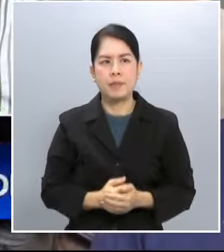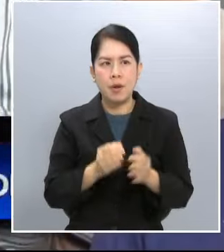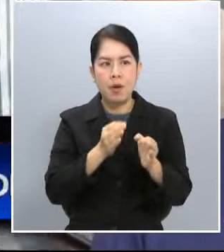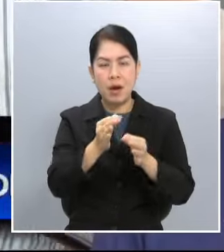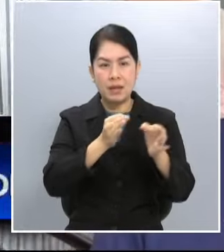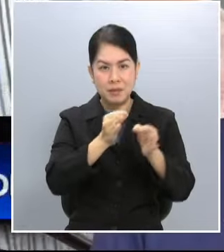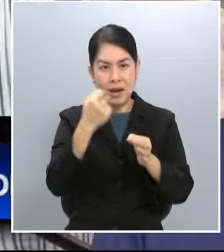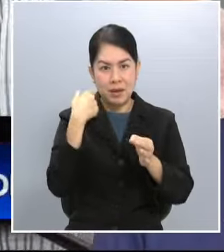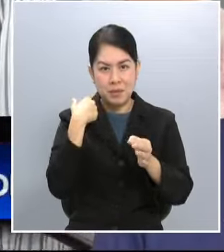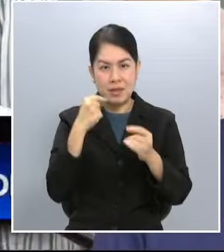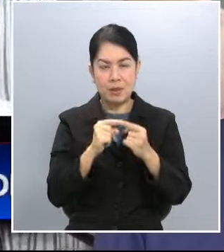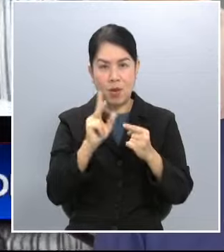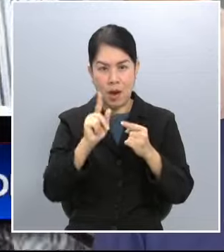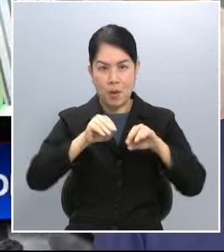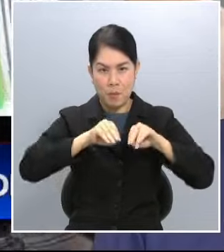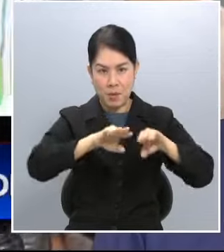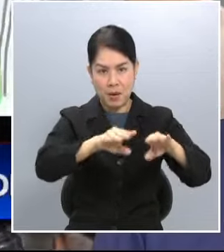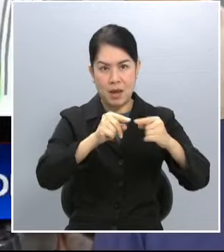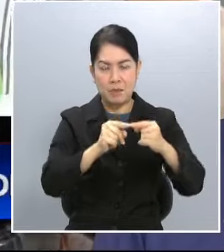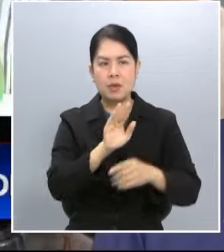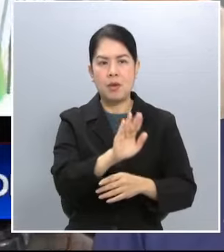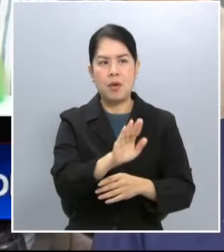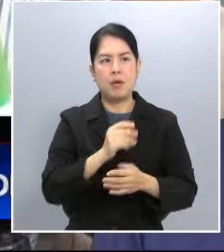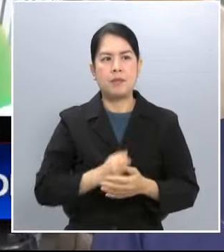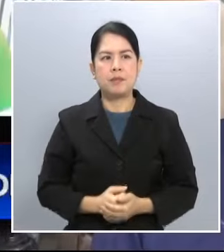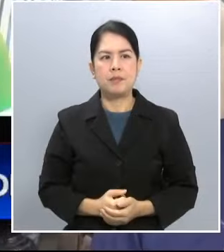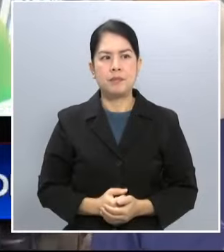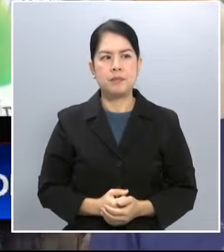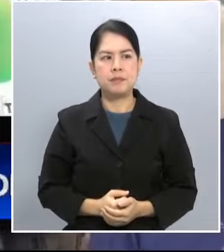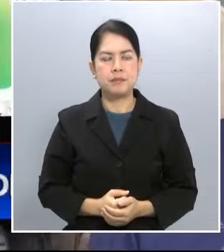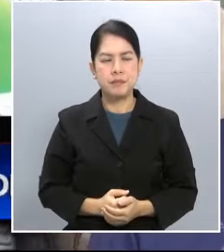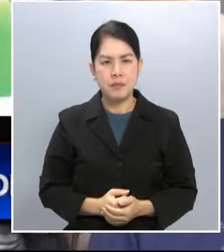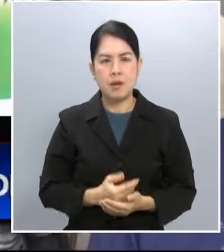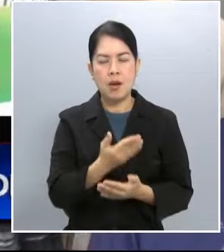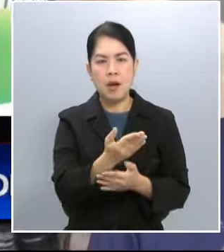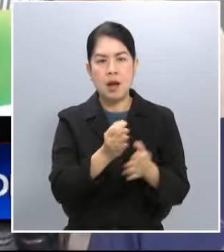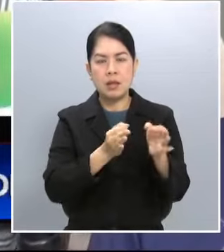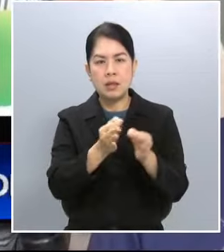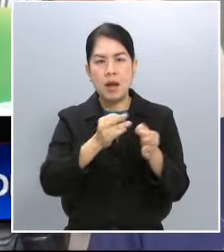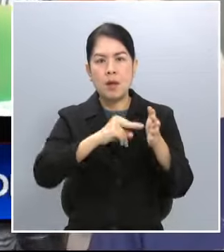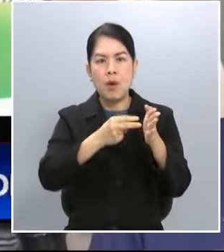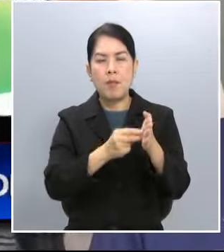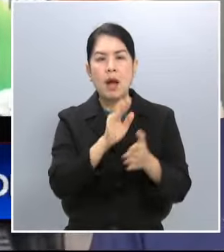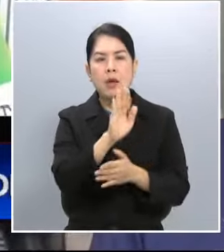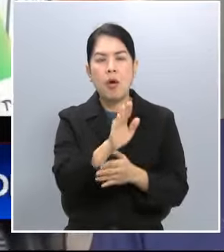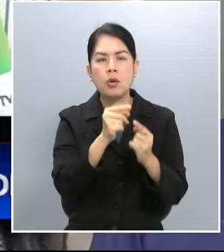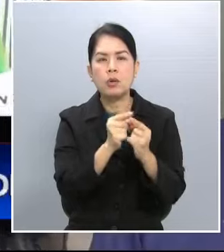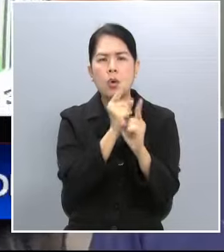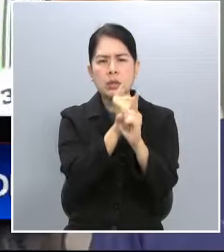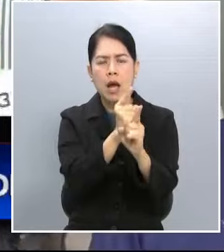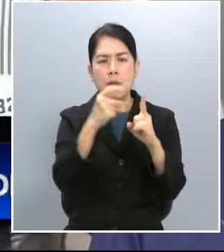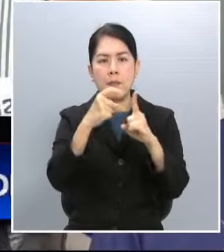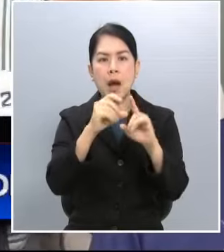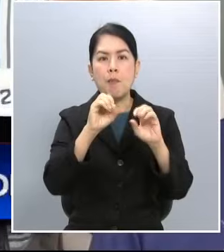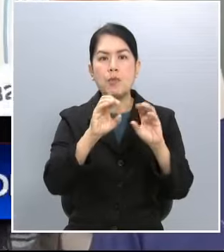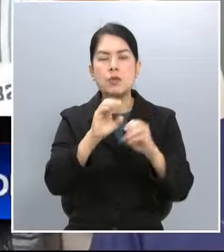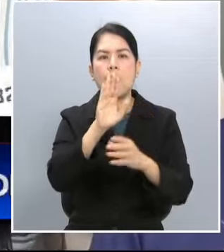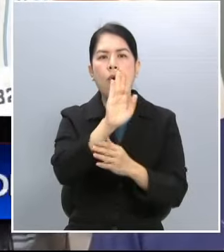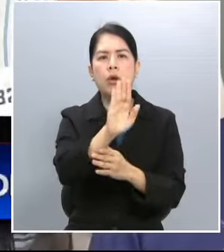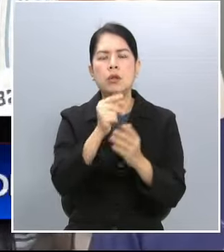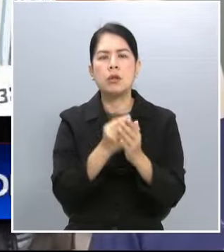าวครับ นี่คือการความหมายของการวิปัสสนากรรมฐานซึ่งความหมายเนี่ยมันเช่นเดียวกันเลยพระธรรมปิฎกเพียงแต่ว่าทำให้กระจ่างแ